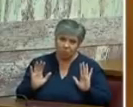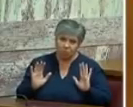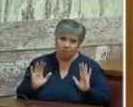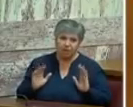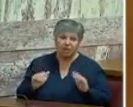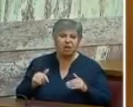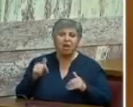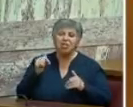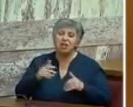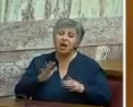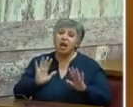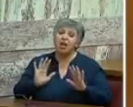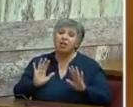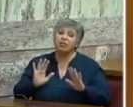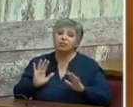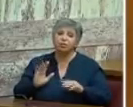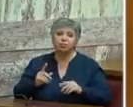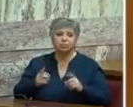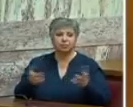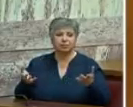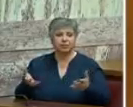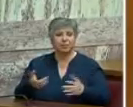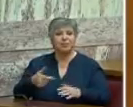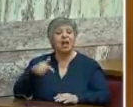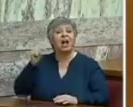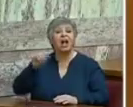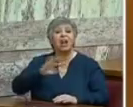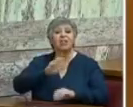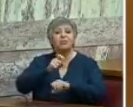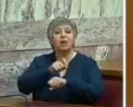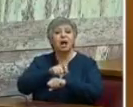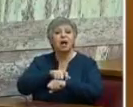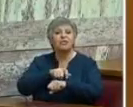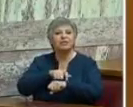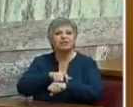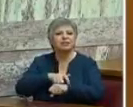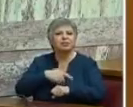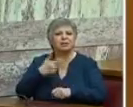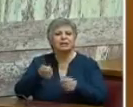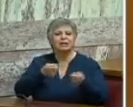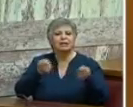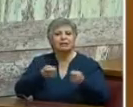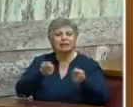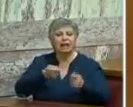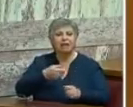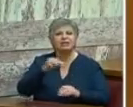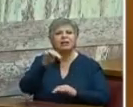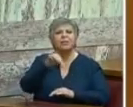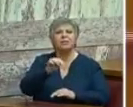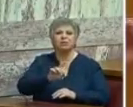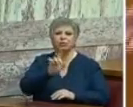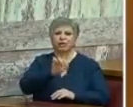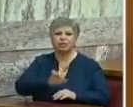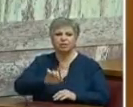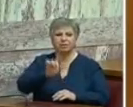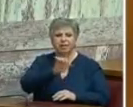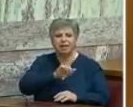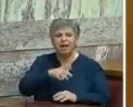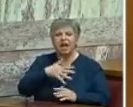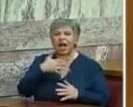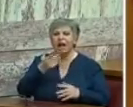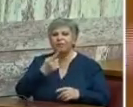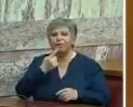Χλωμό το βλέπω. Αλλά είναι πολύ ακροδεξιά η ατζέντα. Σέρνει τον κύριο Μητσοτάκη σε αυτή την ακροδεξιά ατζέντα. Με τους πρόσφυγες, με τους